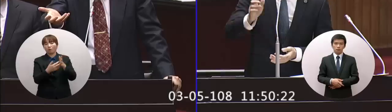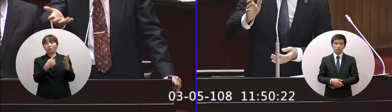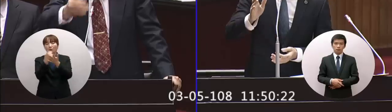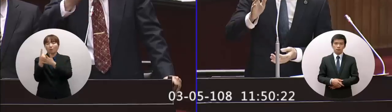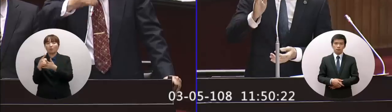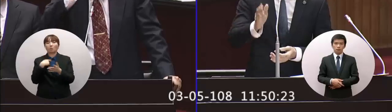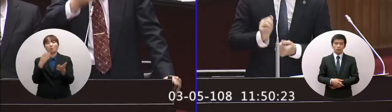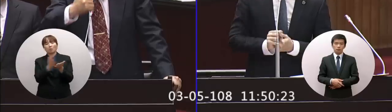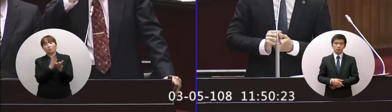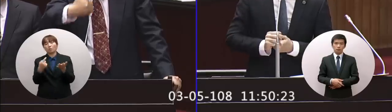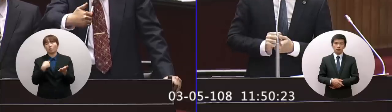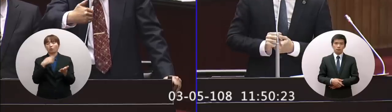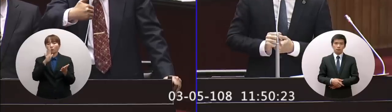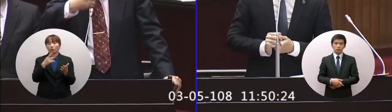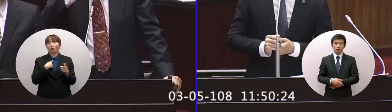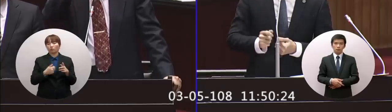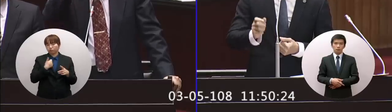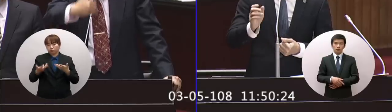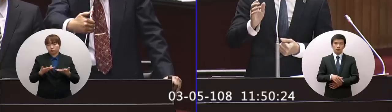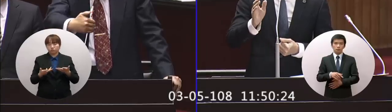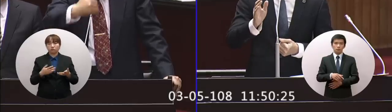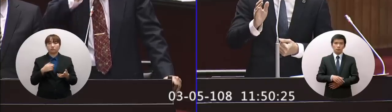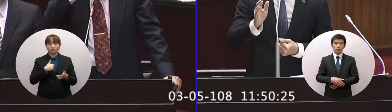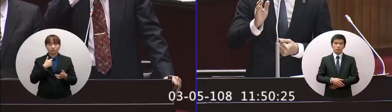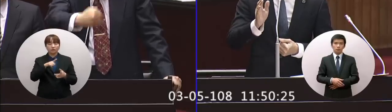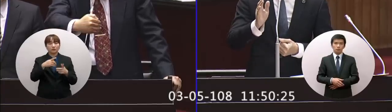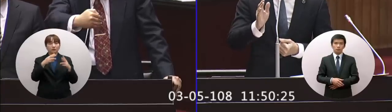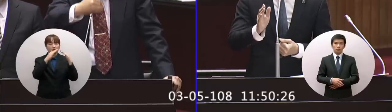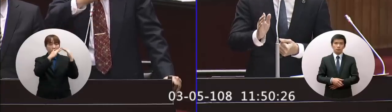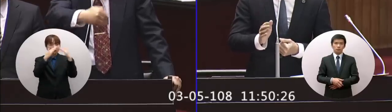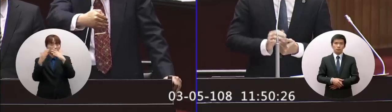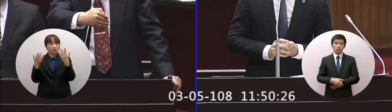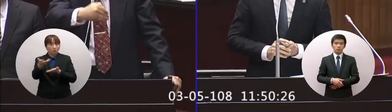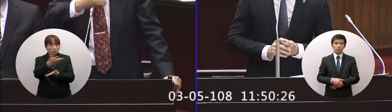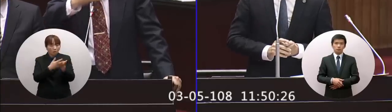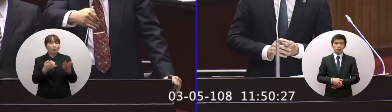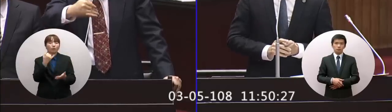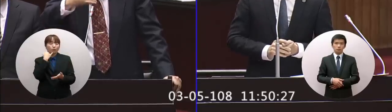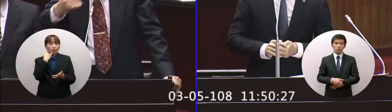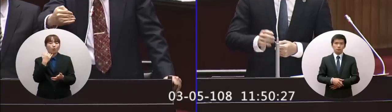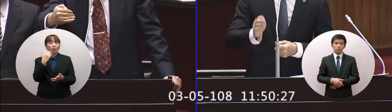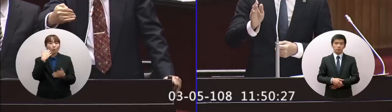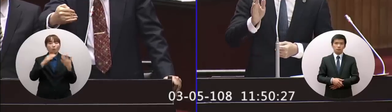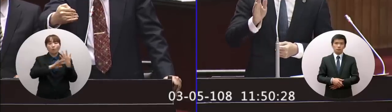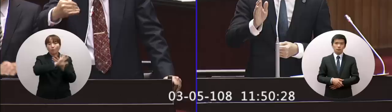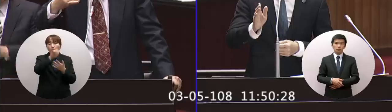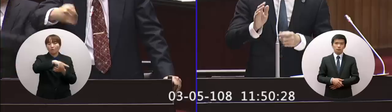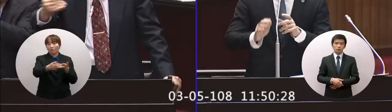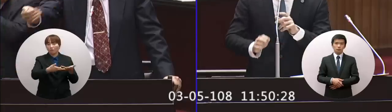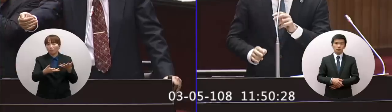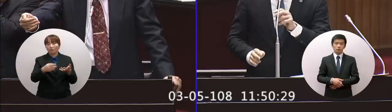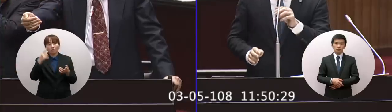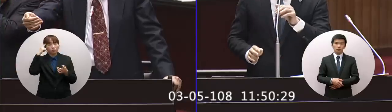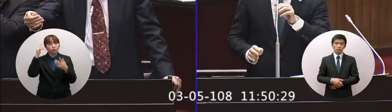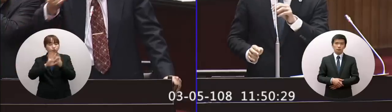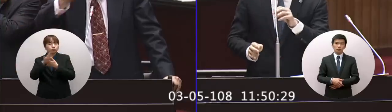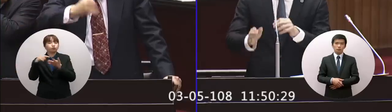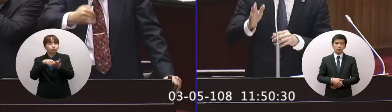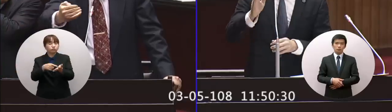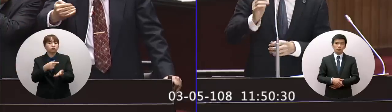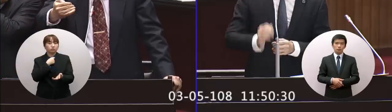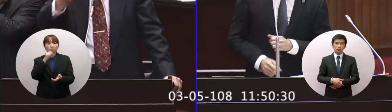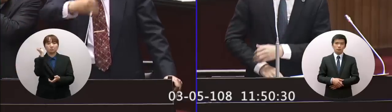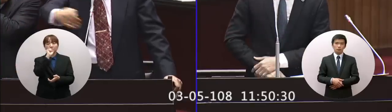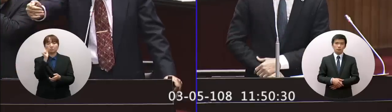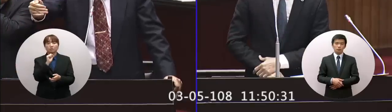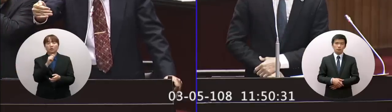人嘛是甲批评，但是我证实真清楚，乡市交流许可 OK， 啊，但是其他的物件你也另外去处理，所以袂